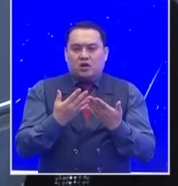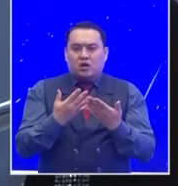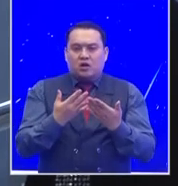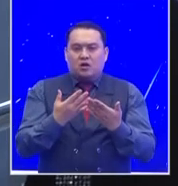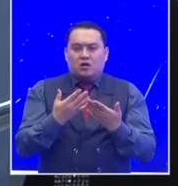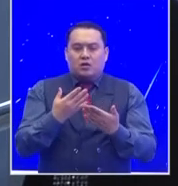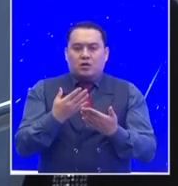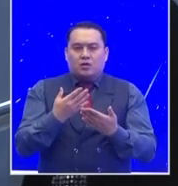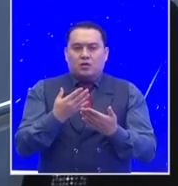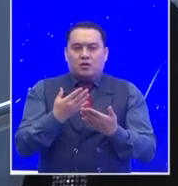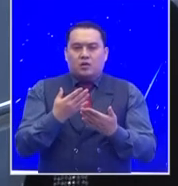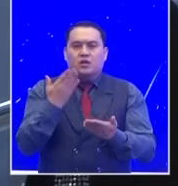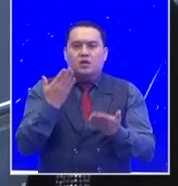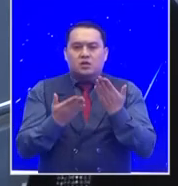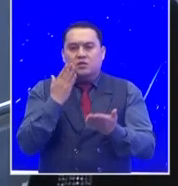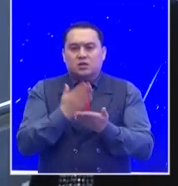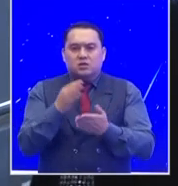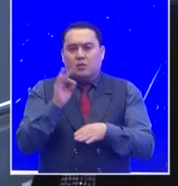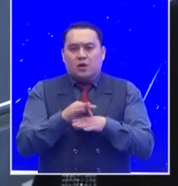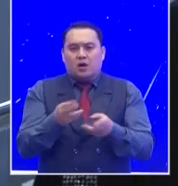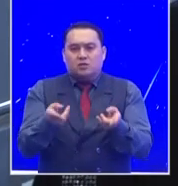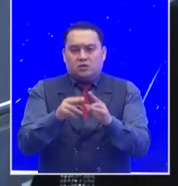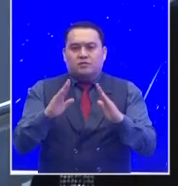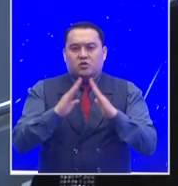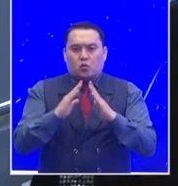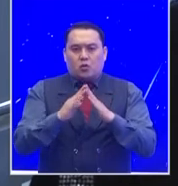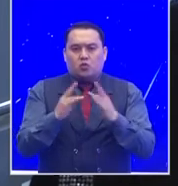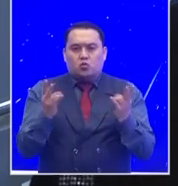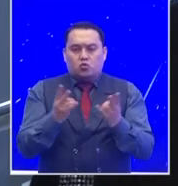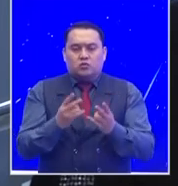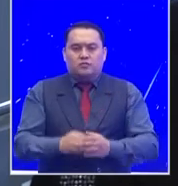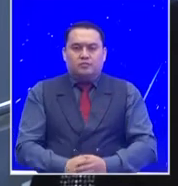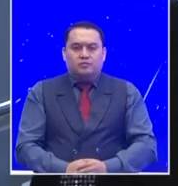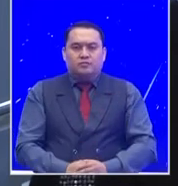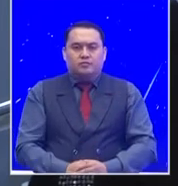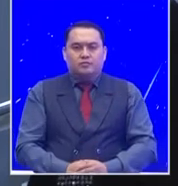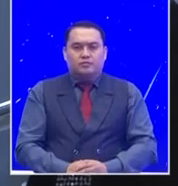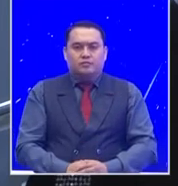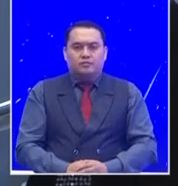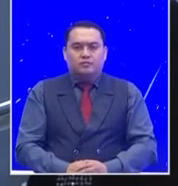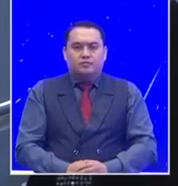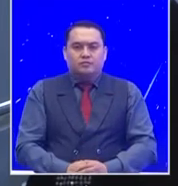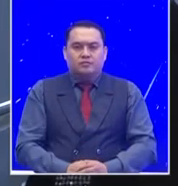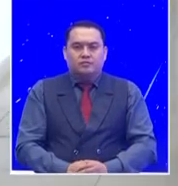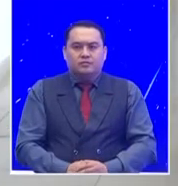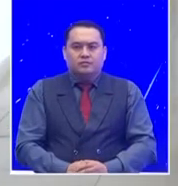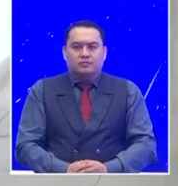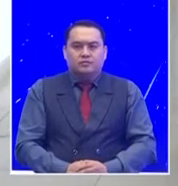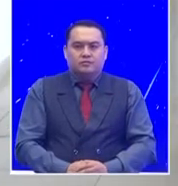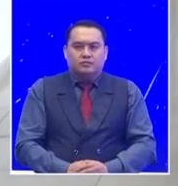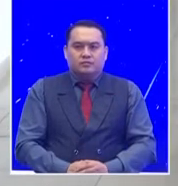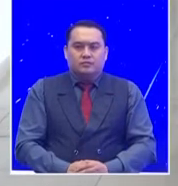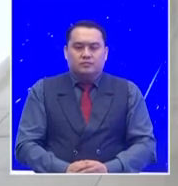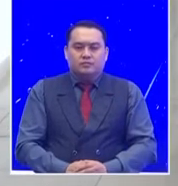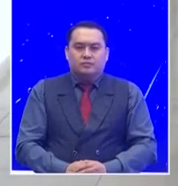карманных платков. И если есть заболевание, лучше остаться дома, чем идти в общество и распространять эту инфекцию другим.